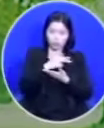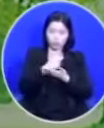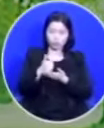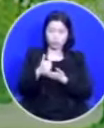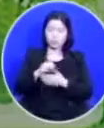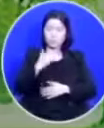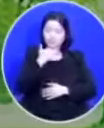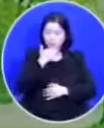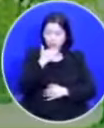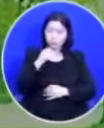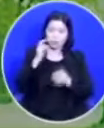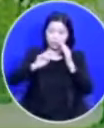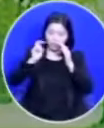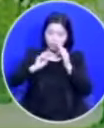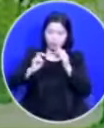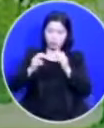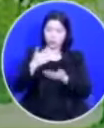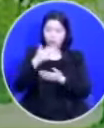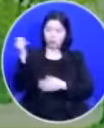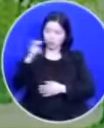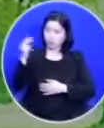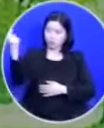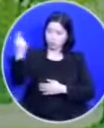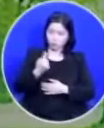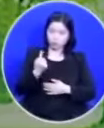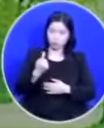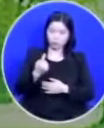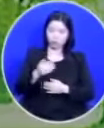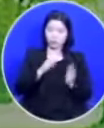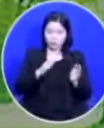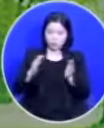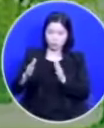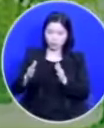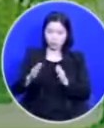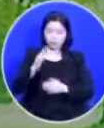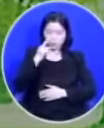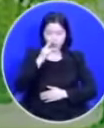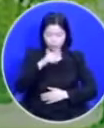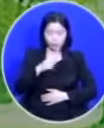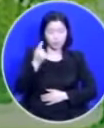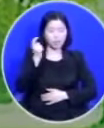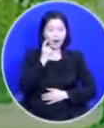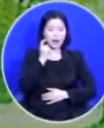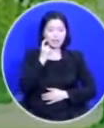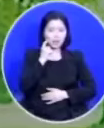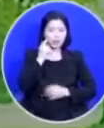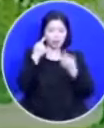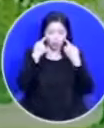있다가 주님의 재림을 맞이합시다 편리 뭐 없이 가짜일 확률이 많습니다